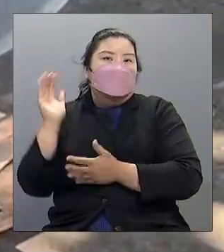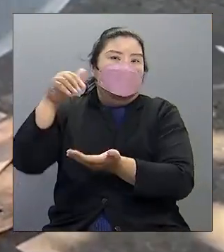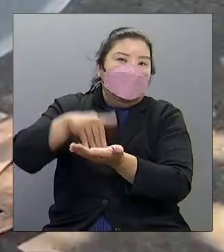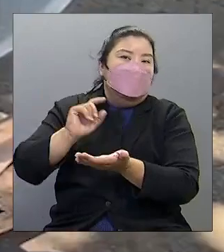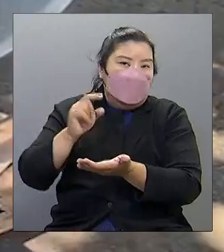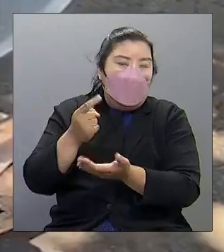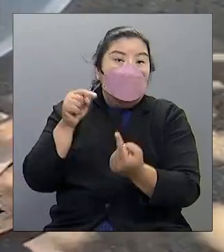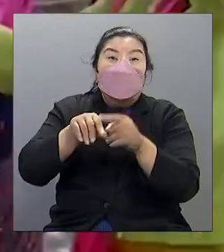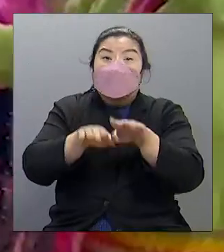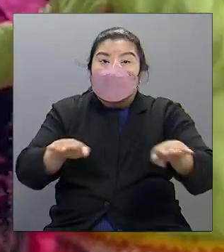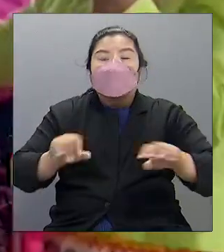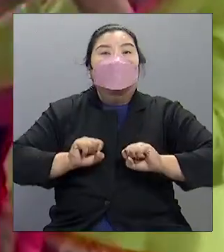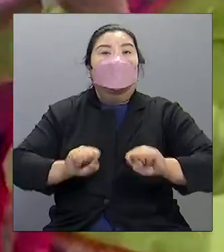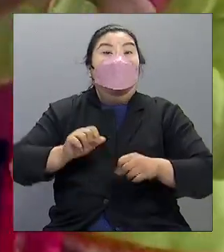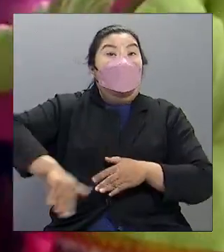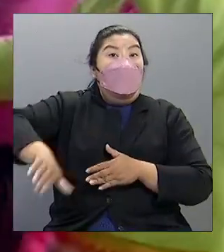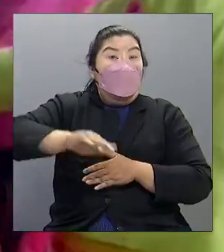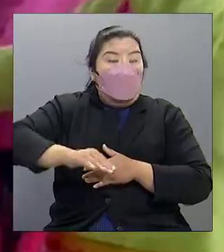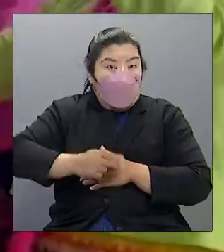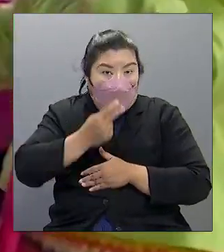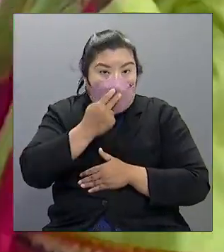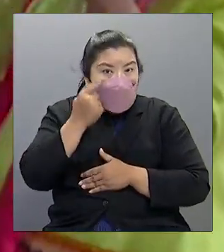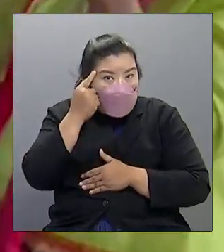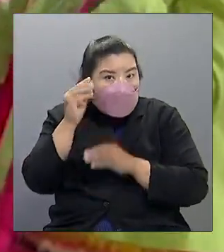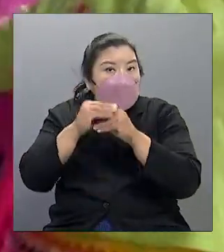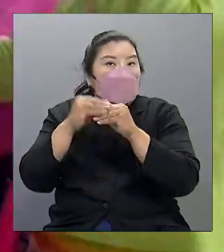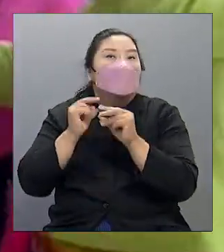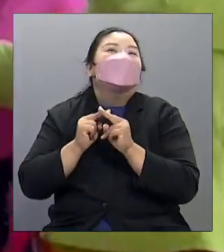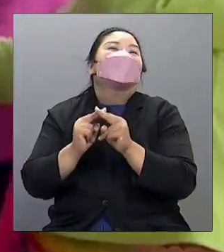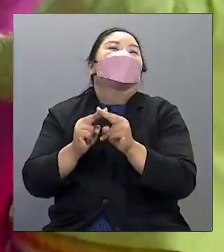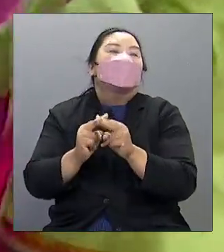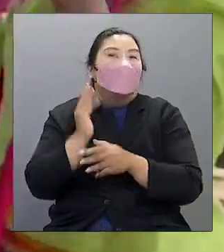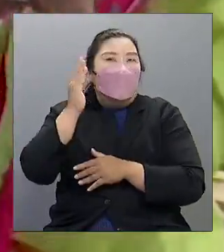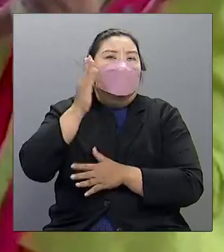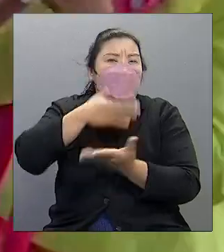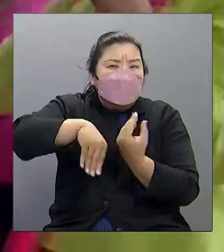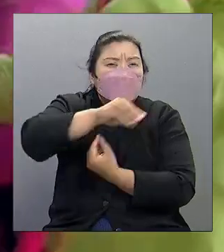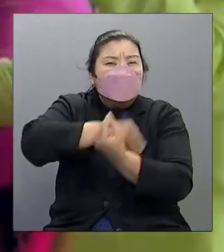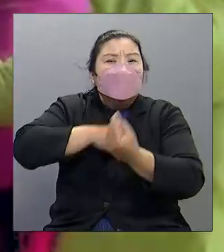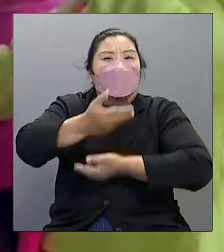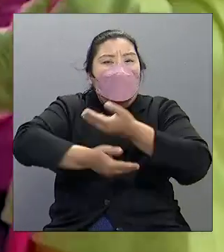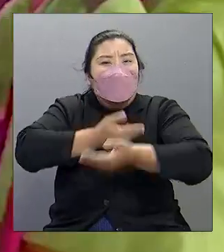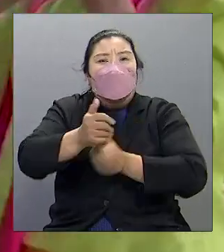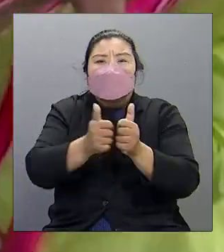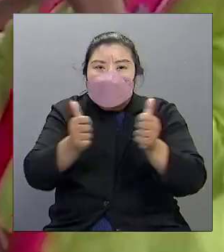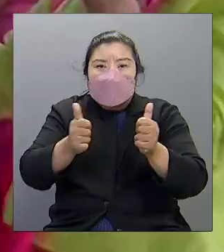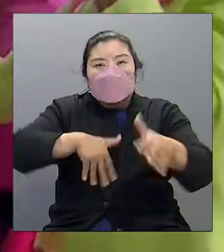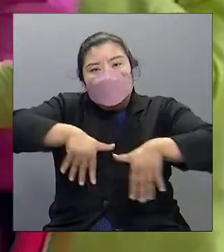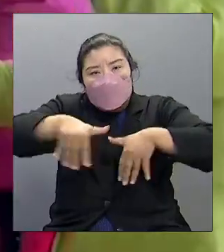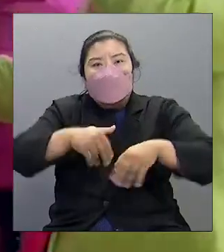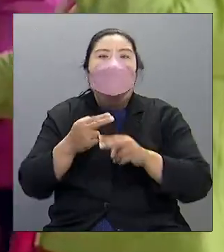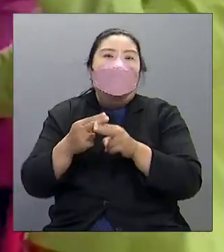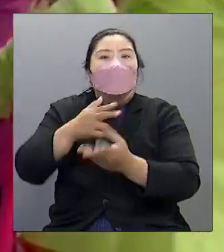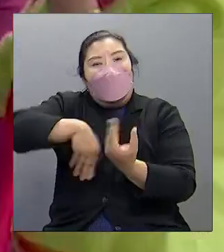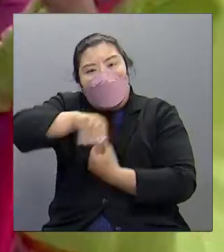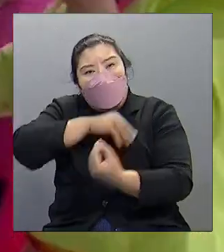sเปมนบ้านมีการเดอนรู้ต่อยอดพัฒนากนต่อไปและกระตุนเศรษฐกิในชุมชนให้ชุมชนนั้นสามารถอยู่ได